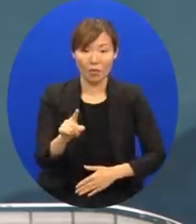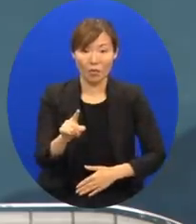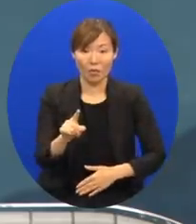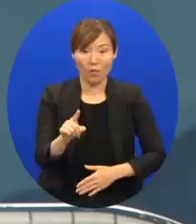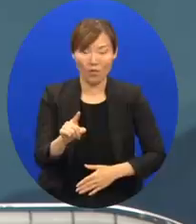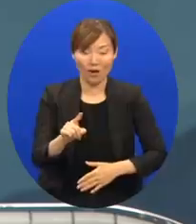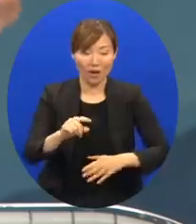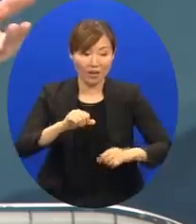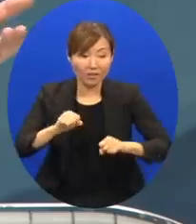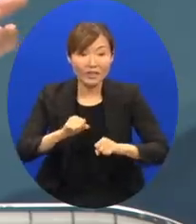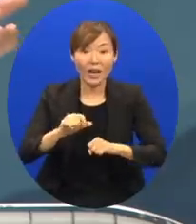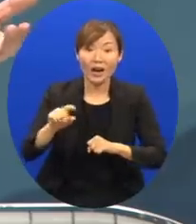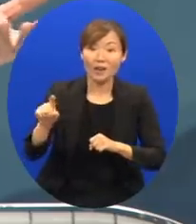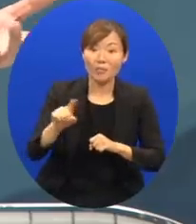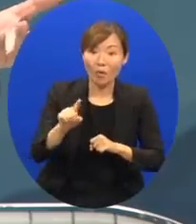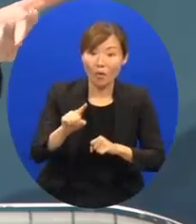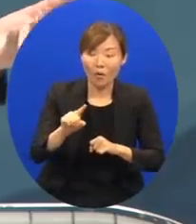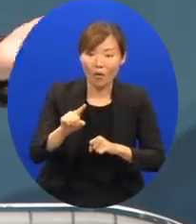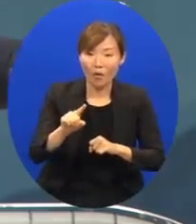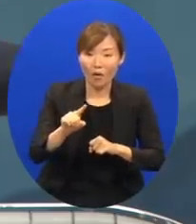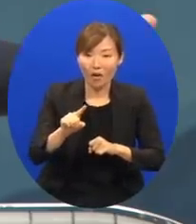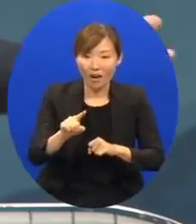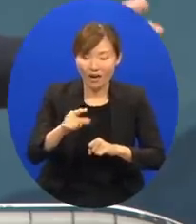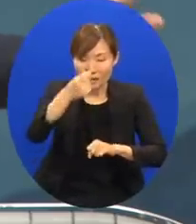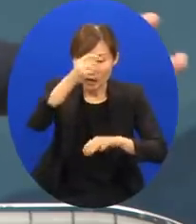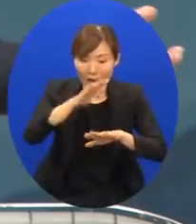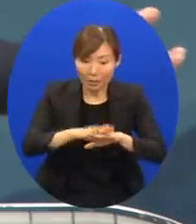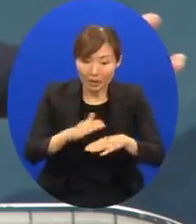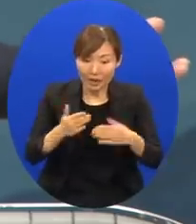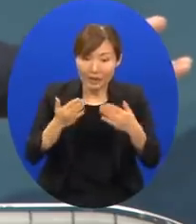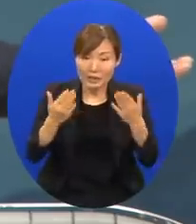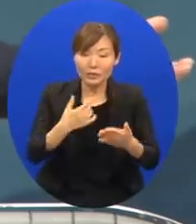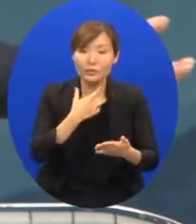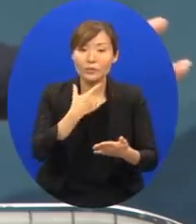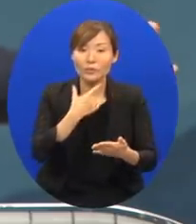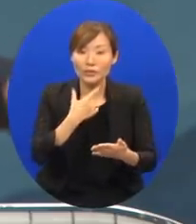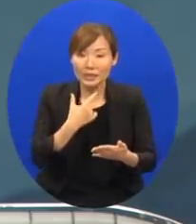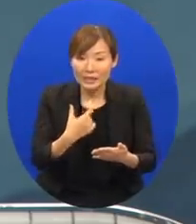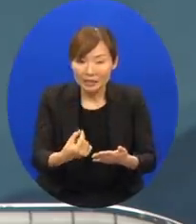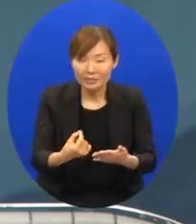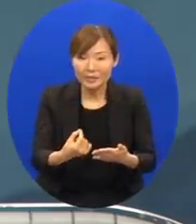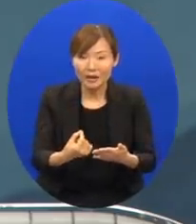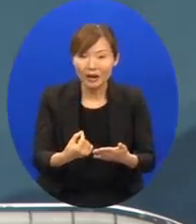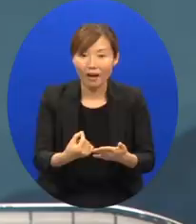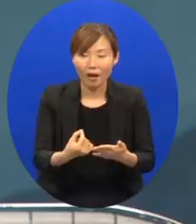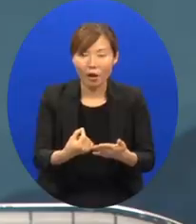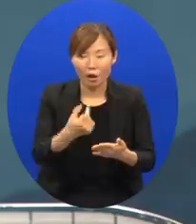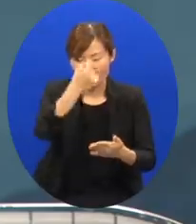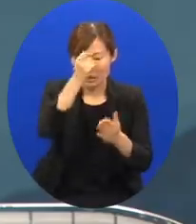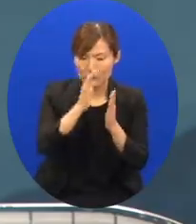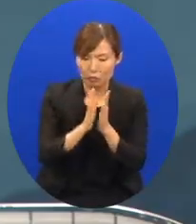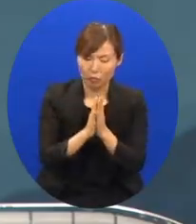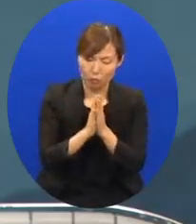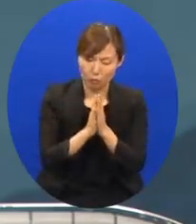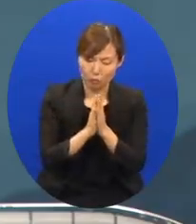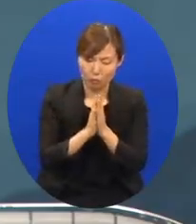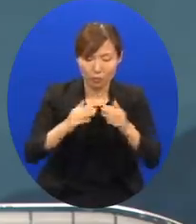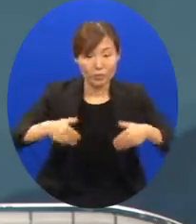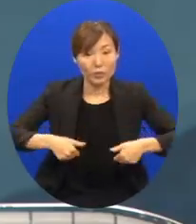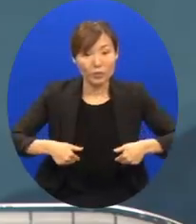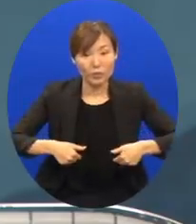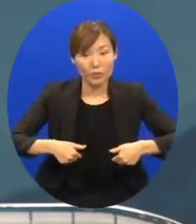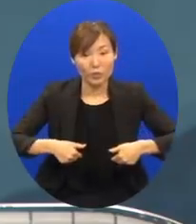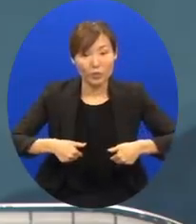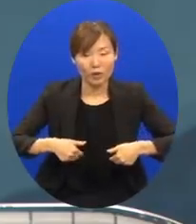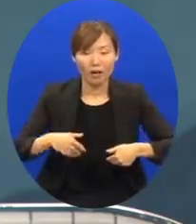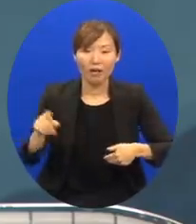낄 애 오늘 이 설날 명절에 예배를 드리러 이렇게 오신 것입니까 기도해야 될 텐데 무슨 역사가